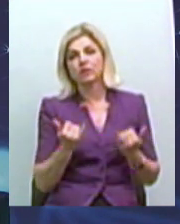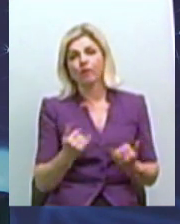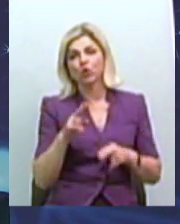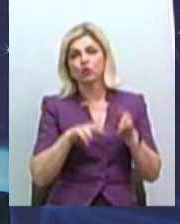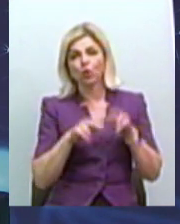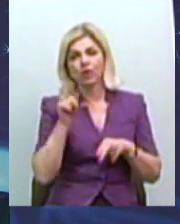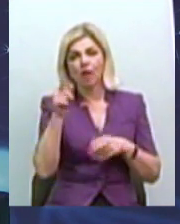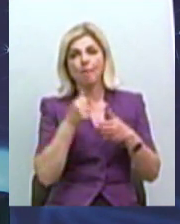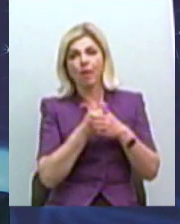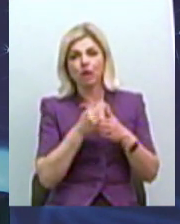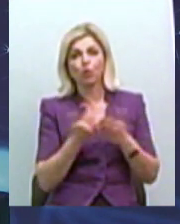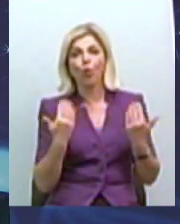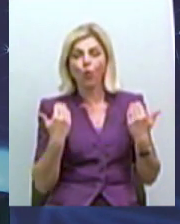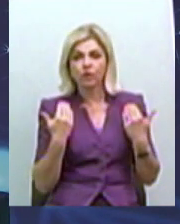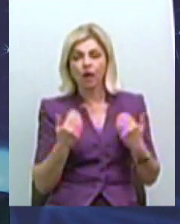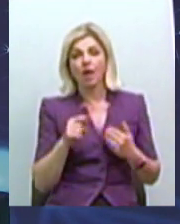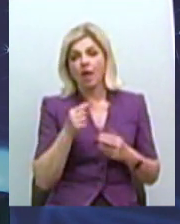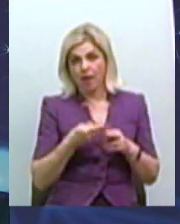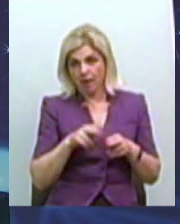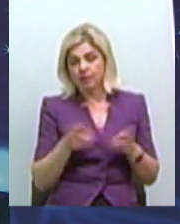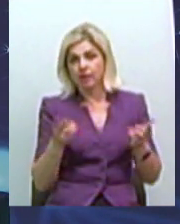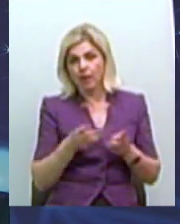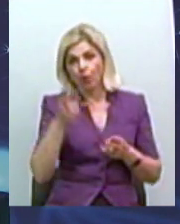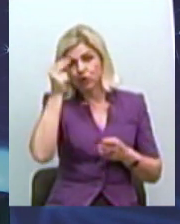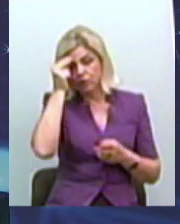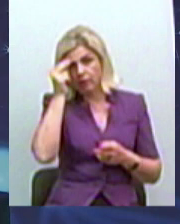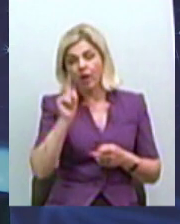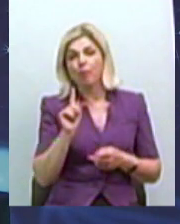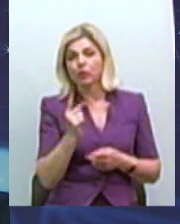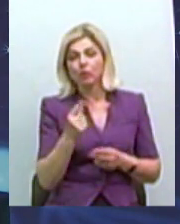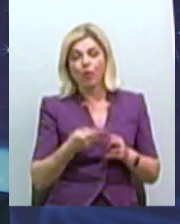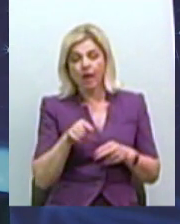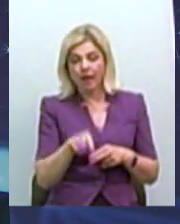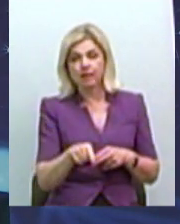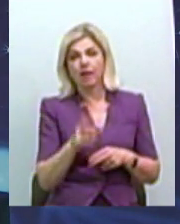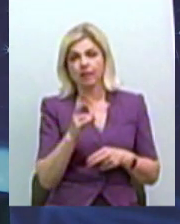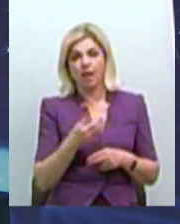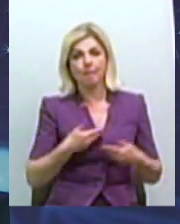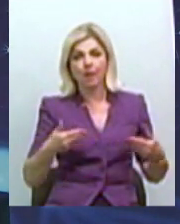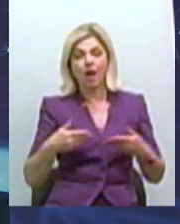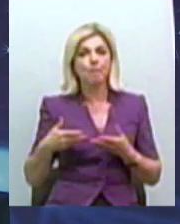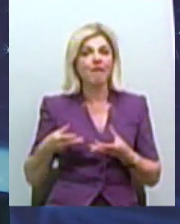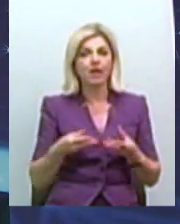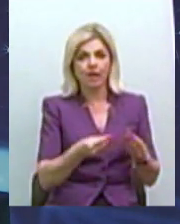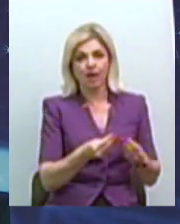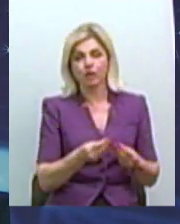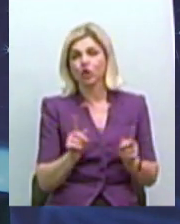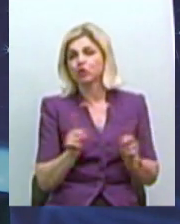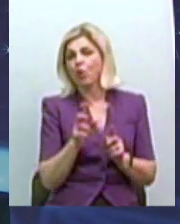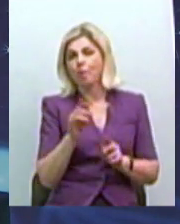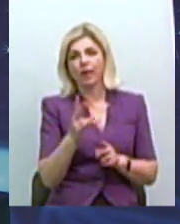там базу отдыха, им надо это учитывать, потому что на самом-то деле это... На это мы повлиять с вами вот здесь, вот, что бы мы ни